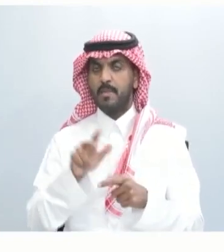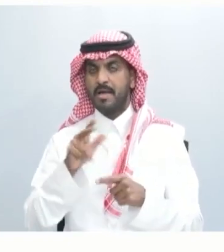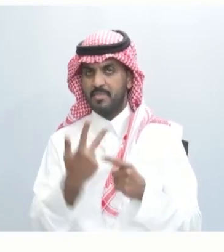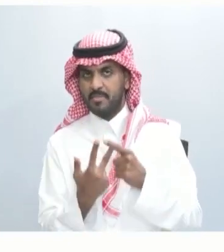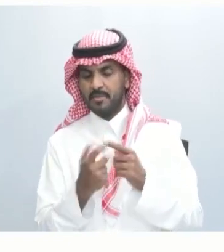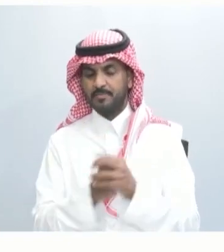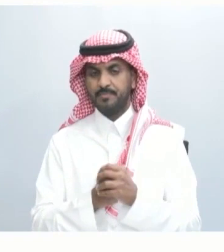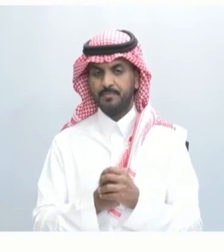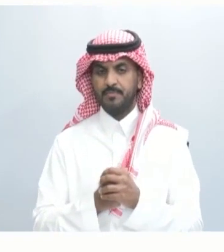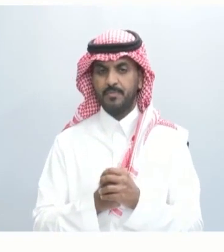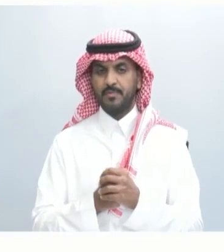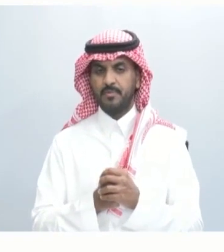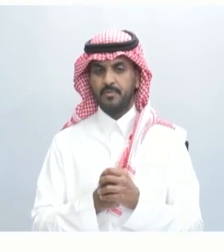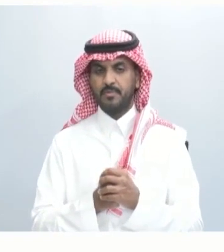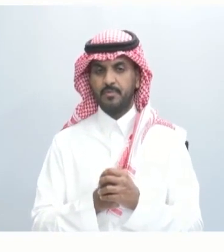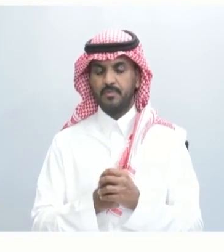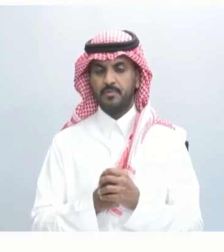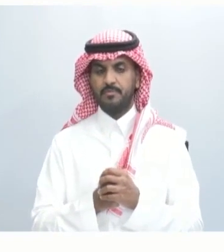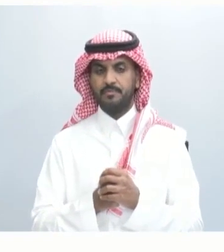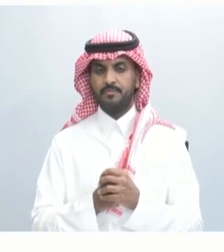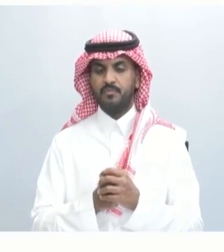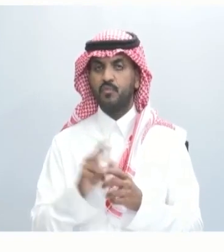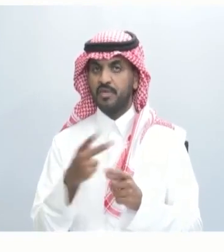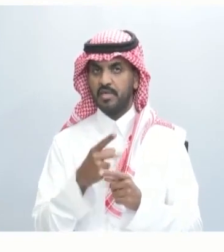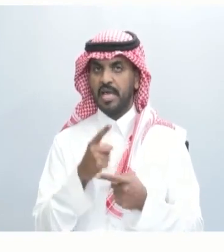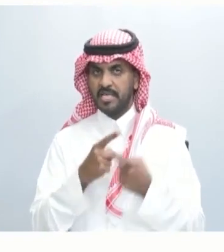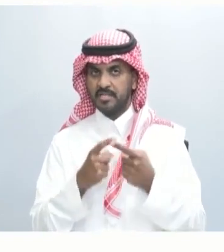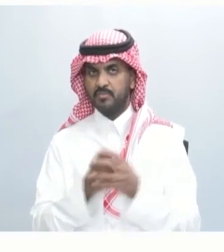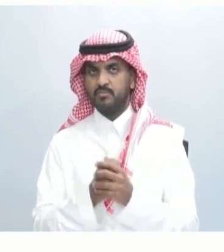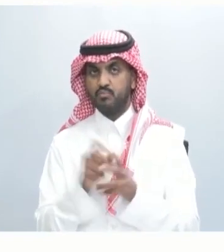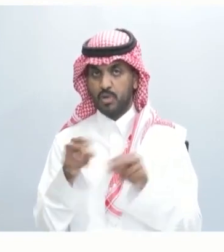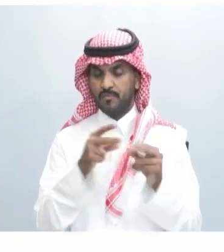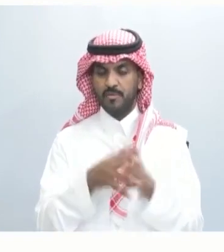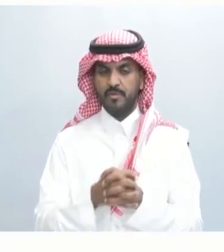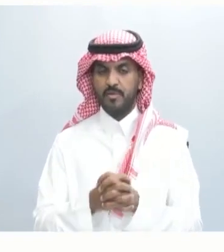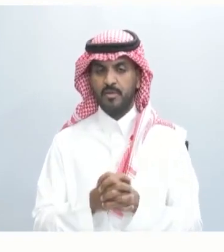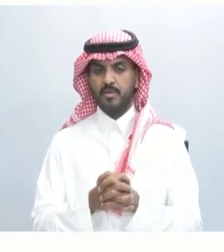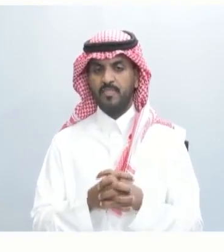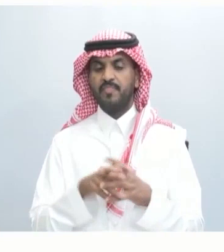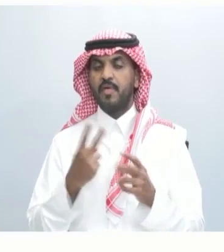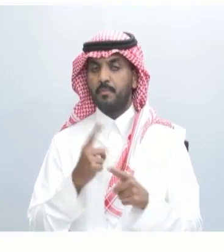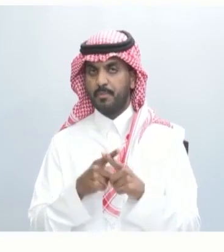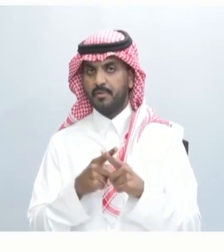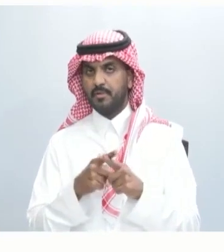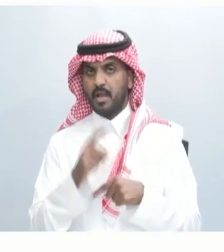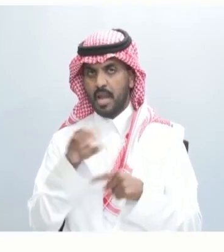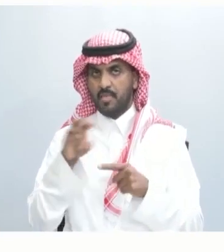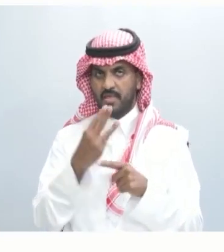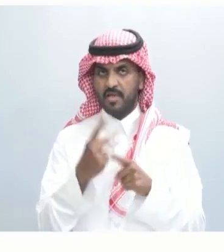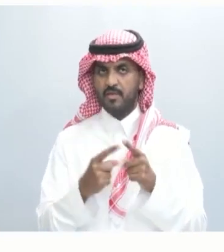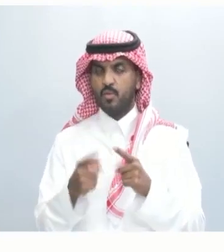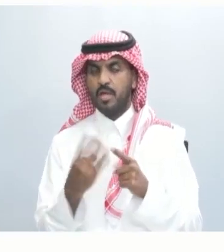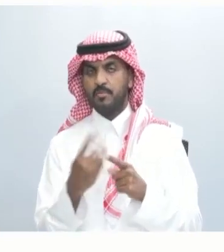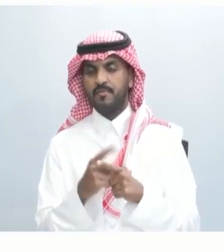وجدت كسر مكافئ لهذا الكسر مقامه ثمانيه ساقوم بضرب البسط والمقام في اثنان فنجد بارك الله